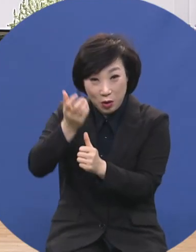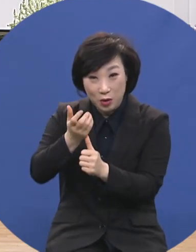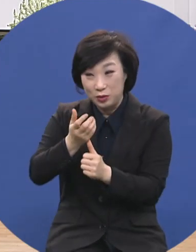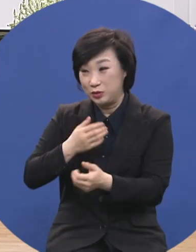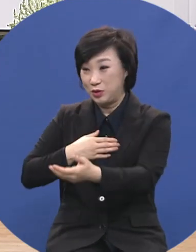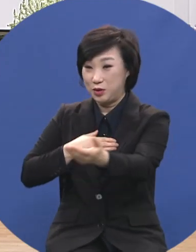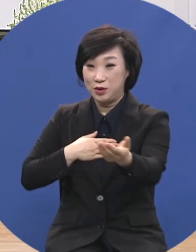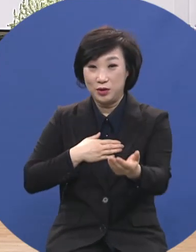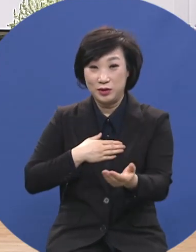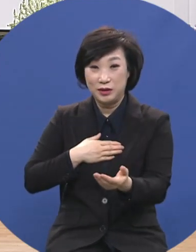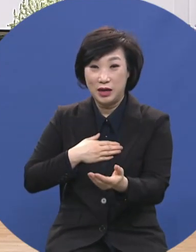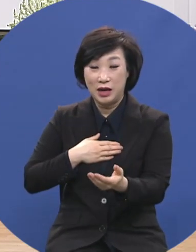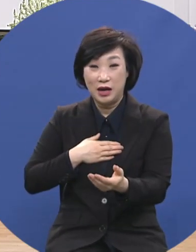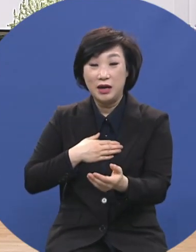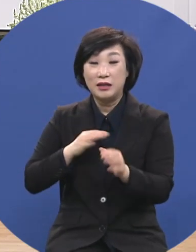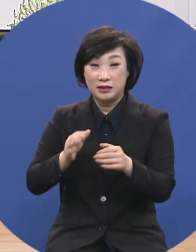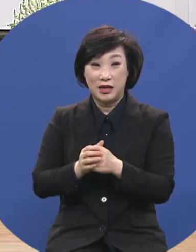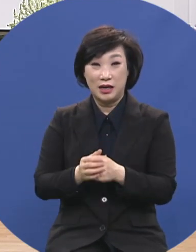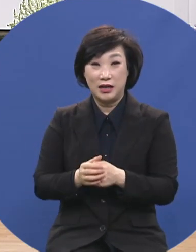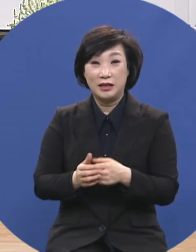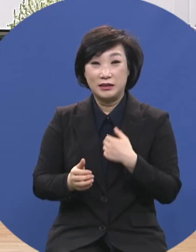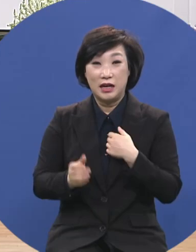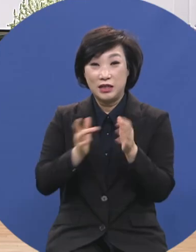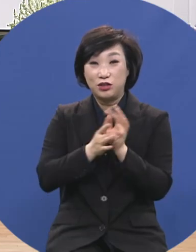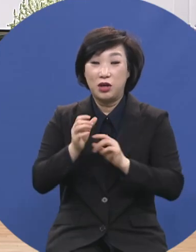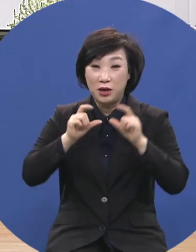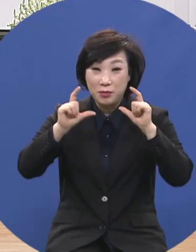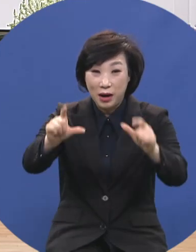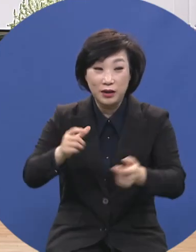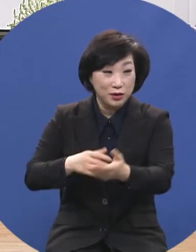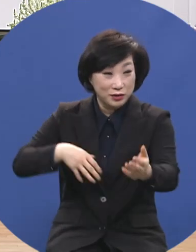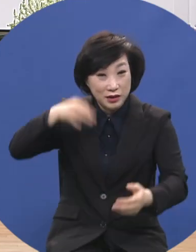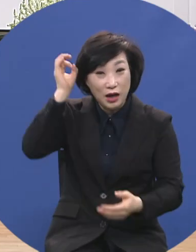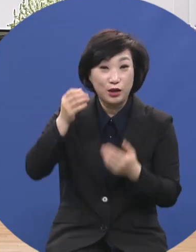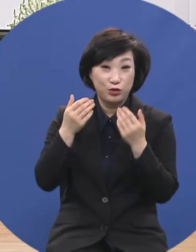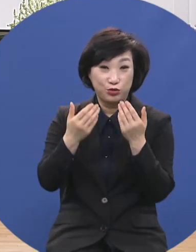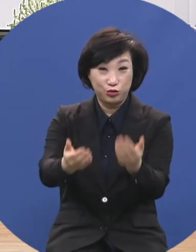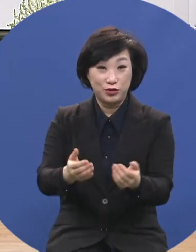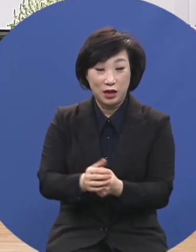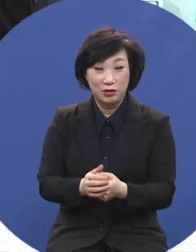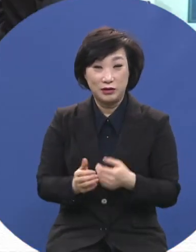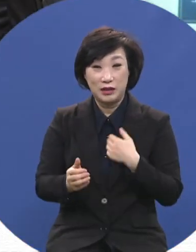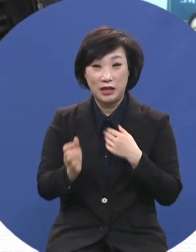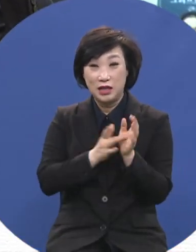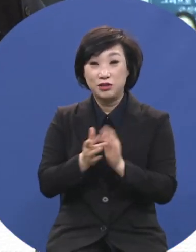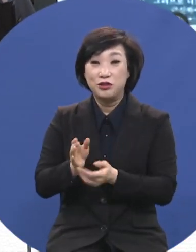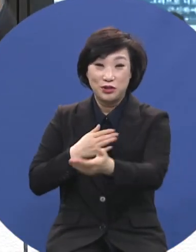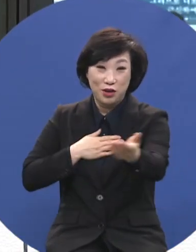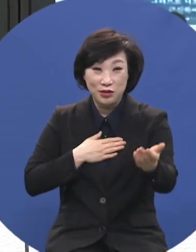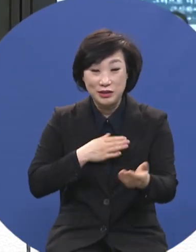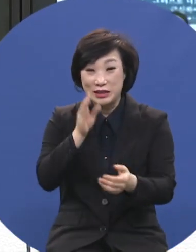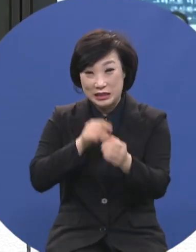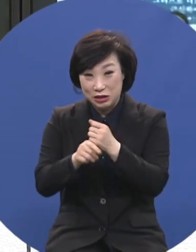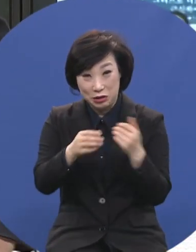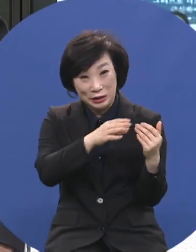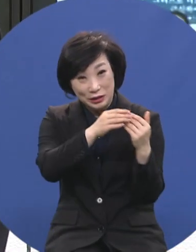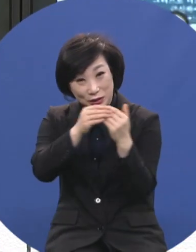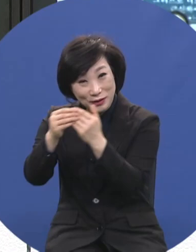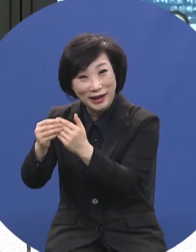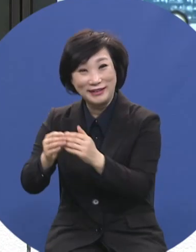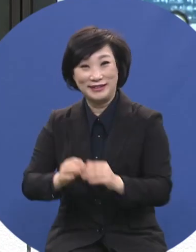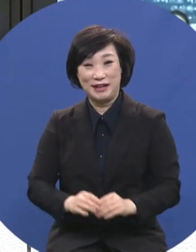오시면 내가 말하는 것을 생각나게 할 것이요 내가 너희를 진리 가운데로